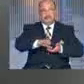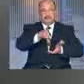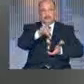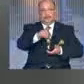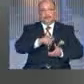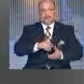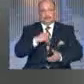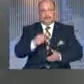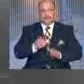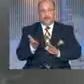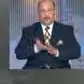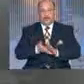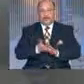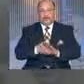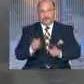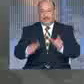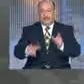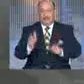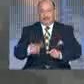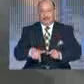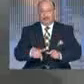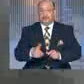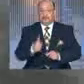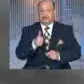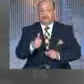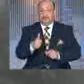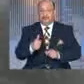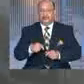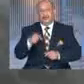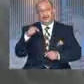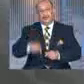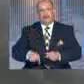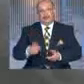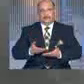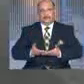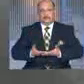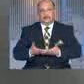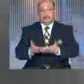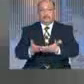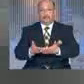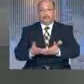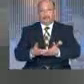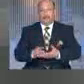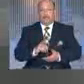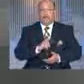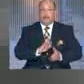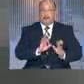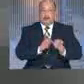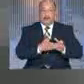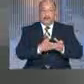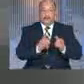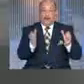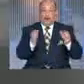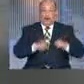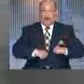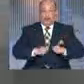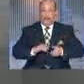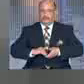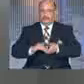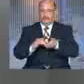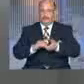الصغرى. هذه المشاريع الصغرى سيستفيد منها عدد كبير من متساكنين رمادا وذهبة كما عينتوا اليوم كما شفتوا،